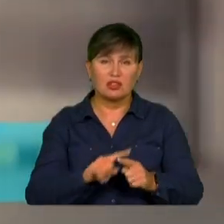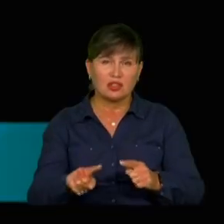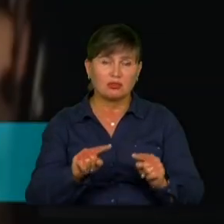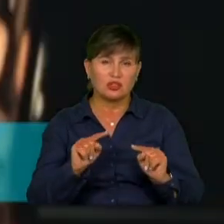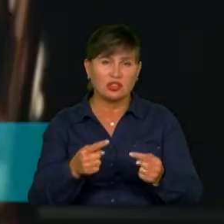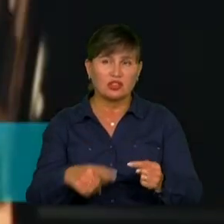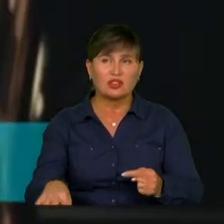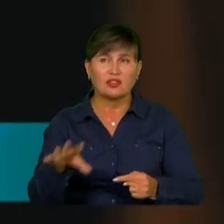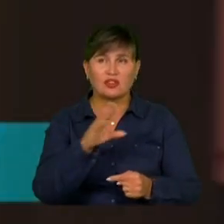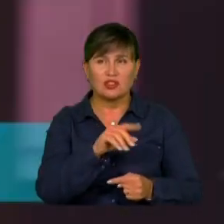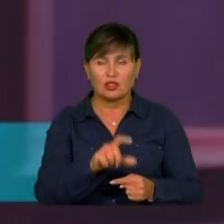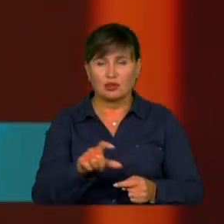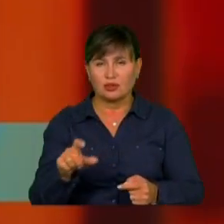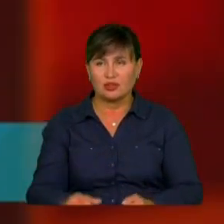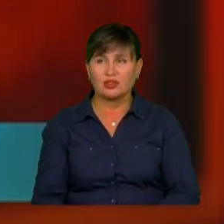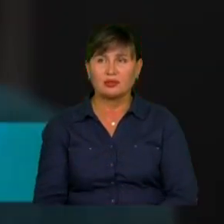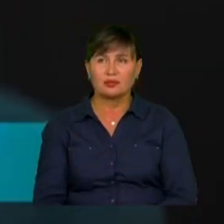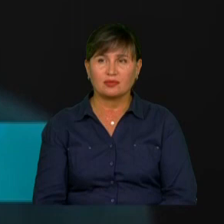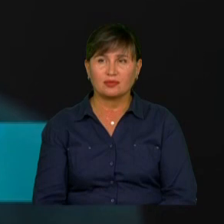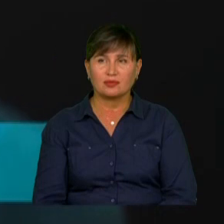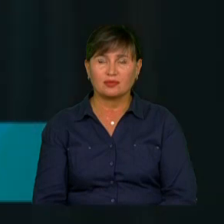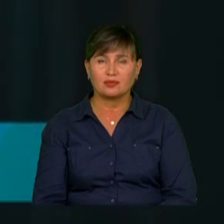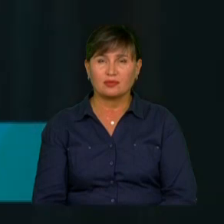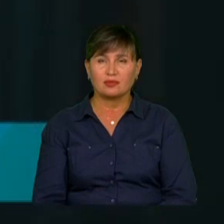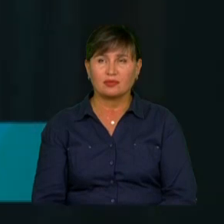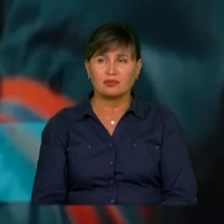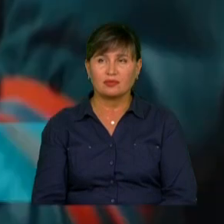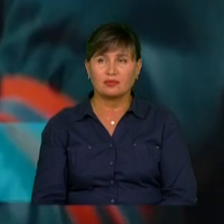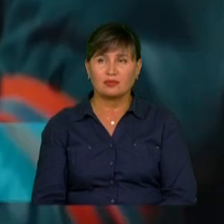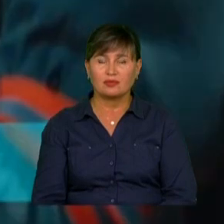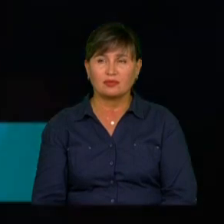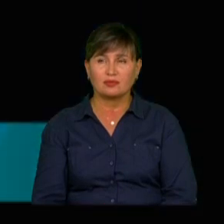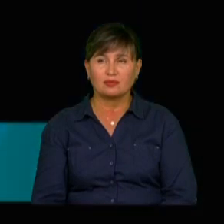задержании всех подозреваемых. Брать их надо немедленно.